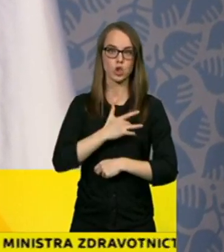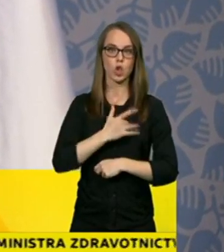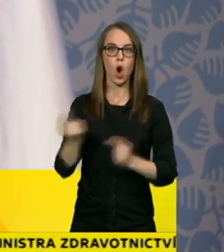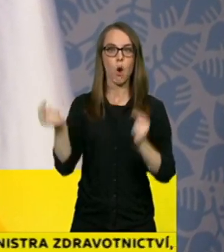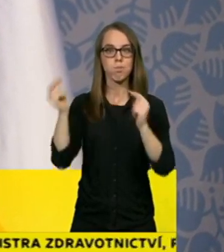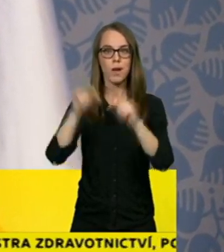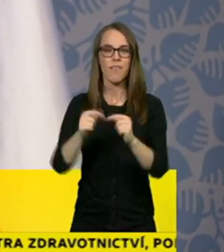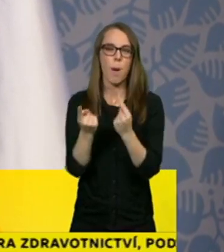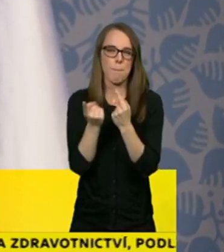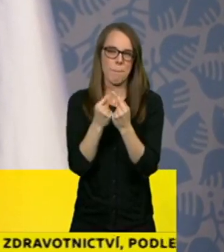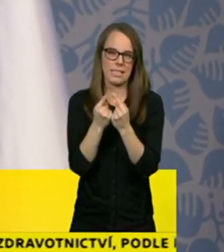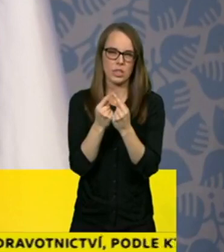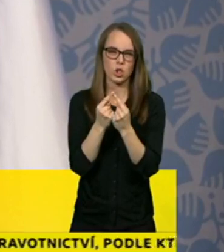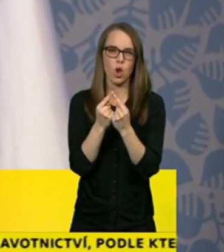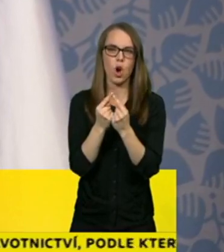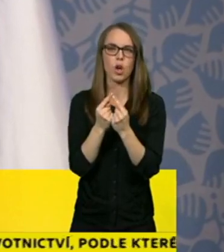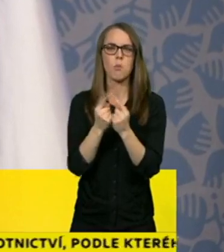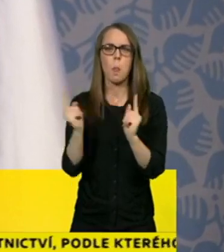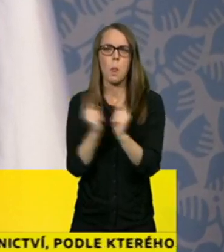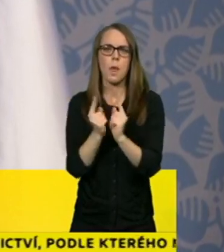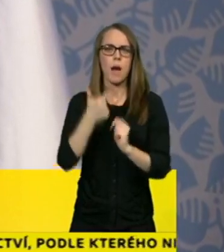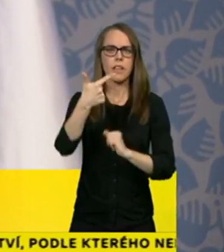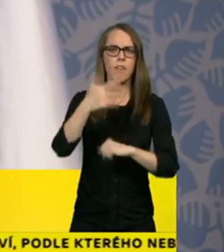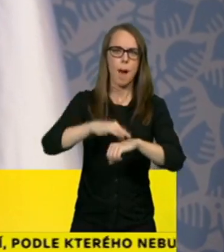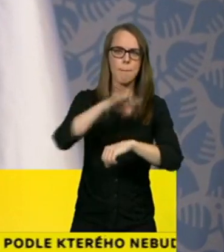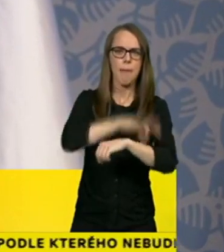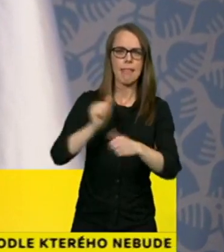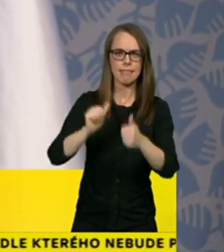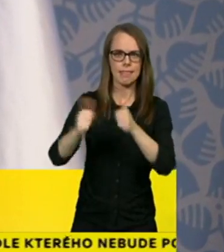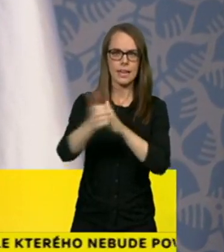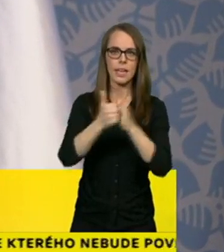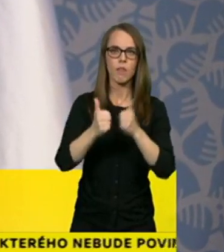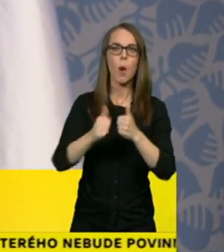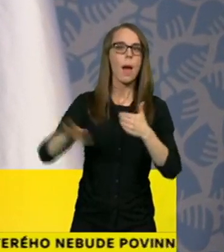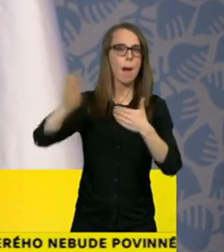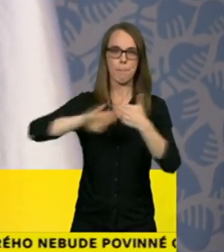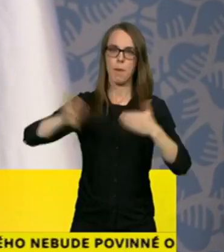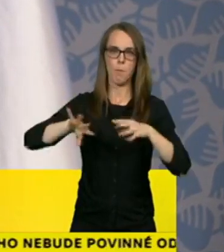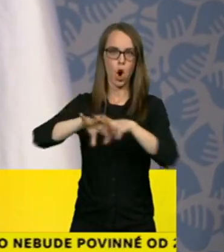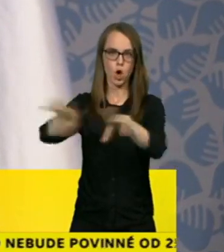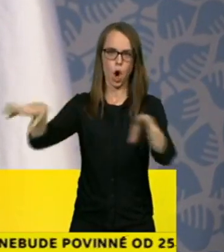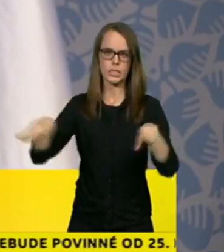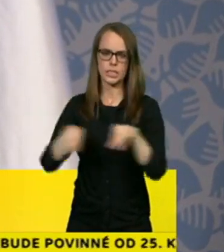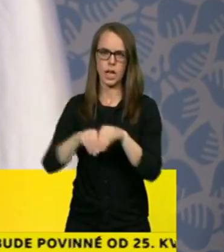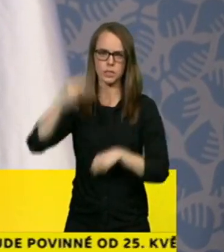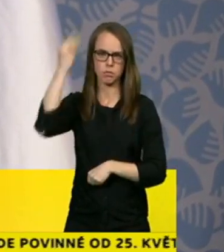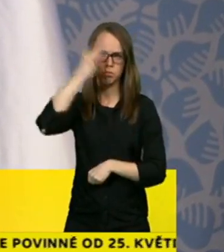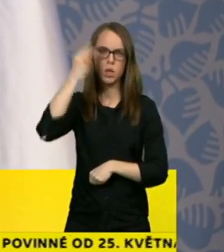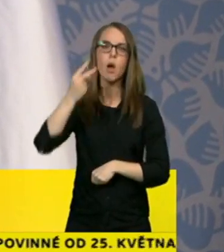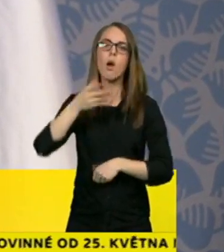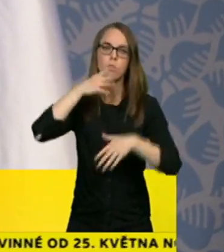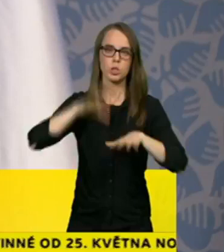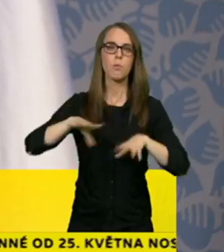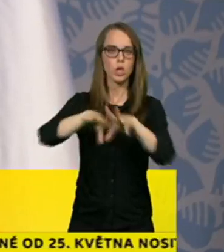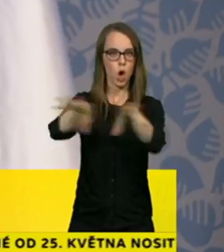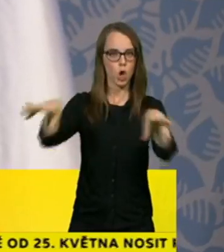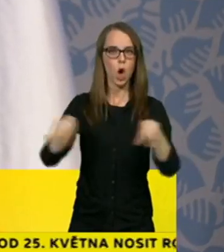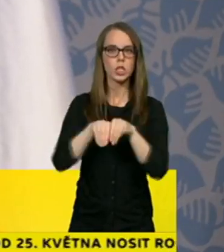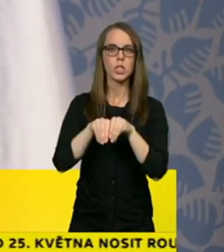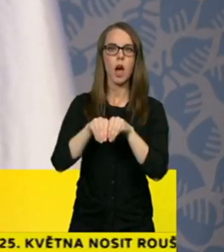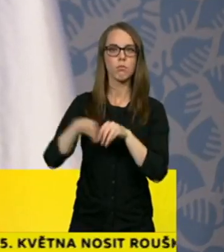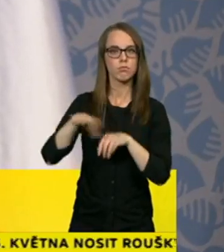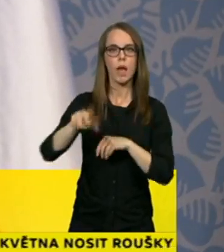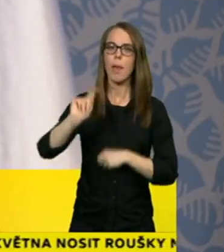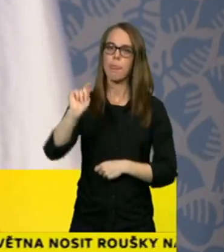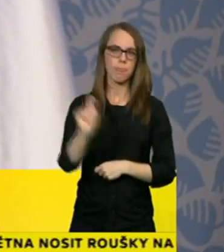než 2 metry, nejednáli se výlučně o členy domácnosti. To znamená, v případě, že půjde rodina společně, tak ti roušky